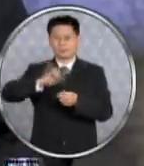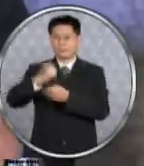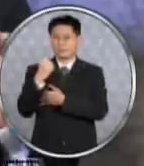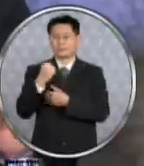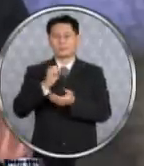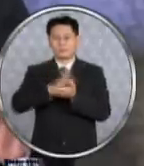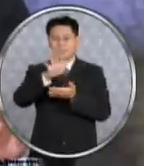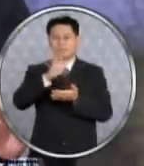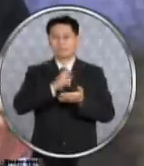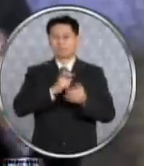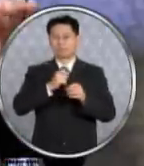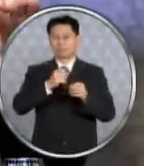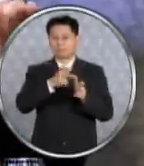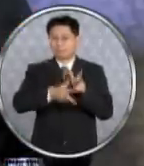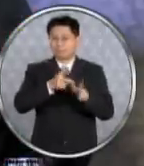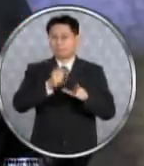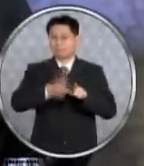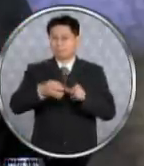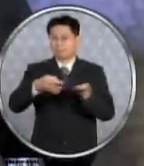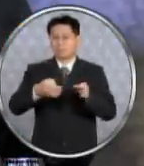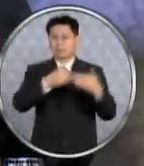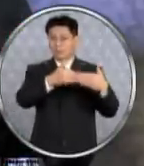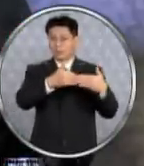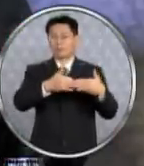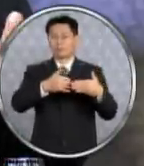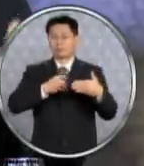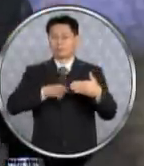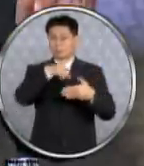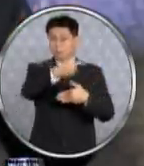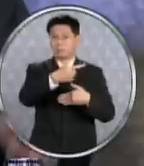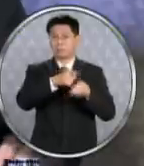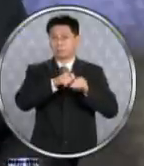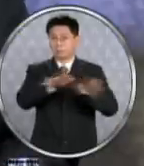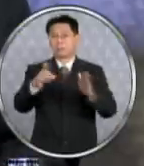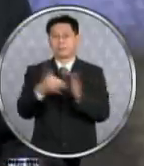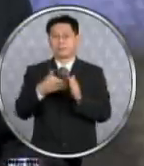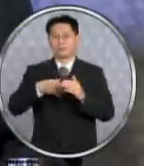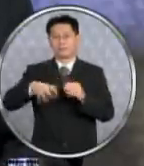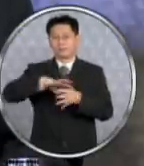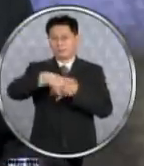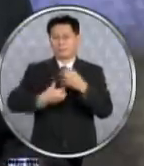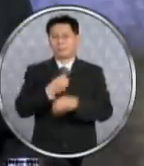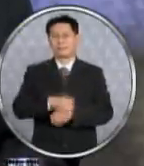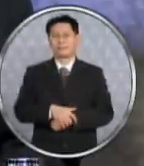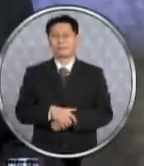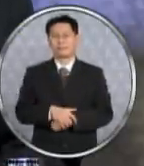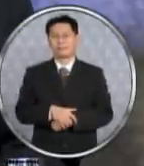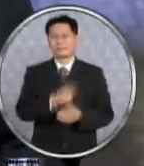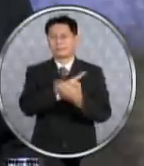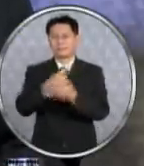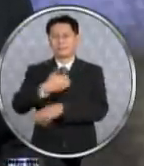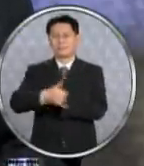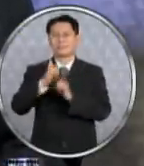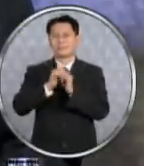来我们产业的从大陆进军，然后拓展到全世界。各位亲爱的